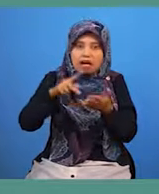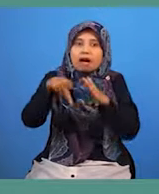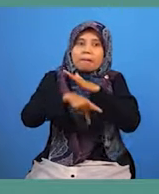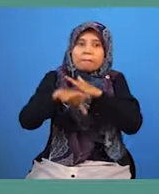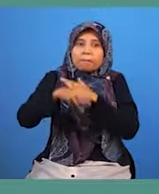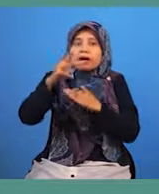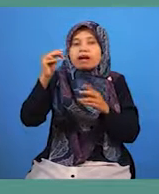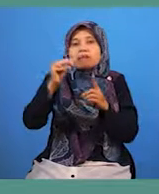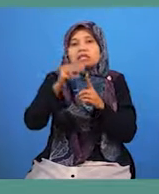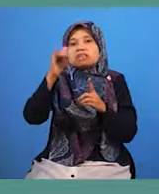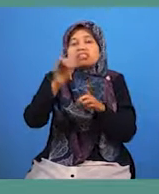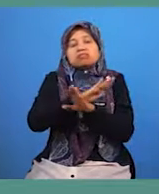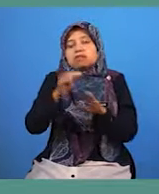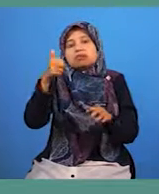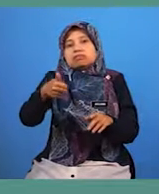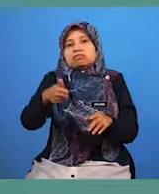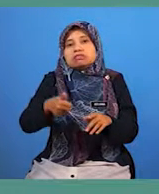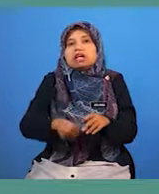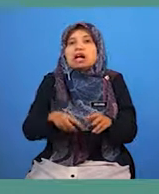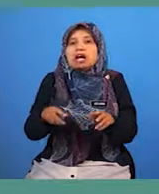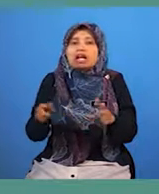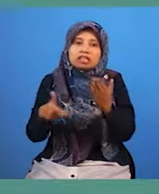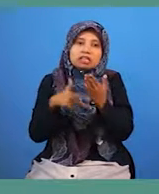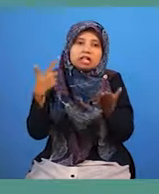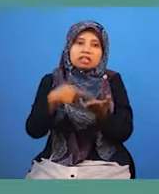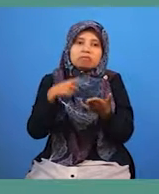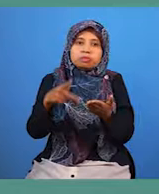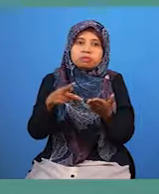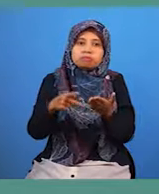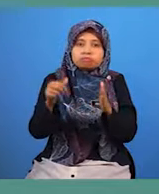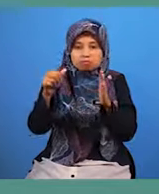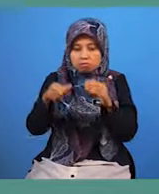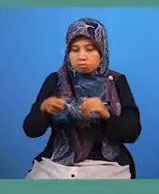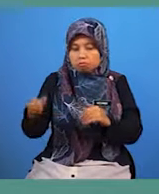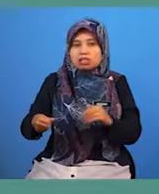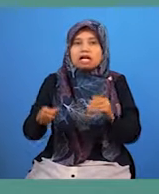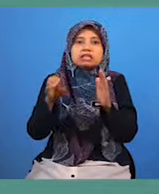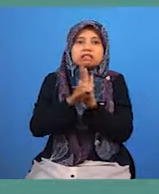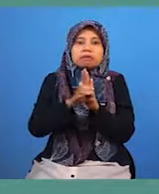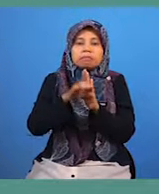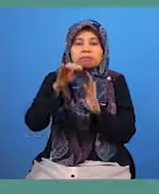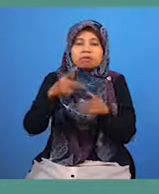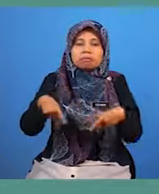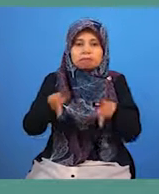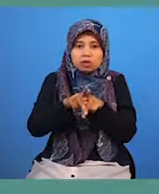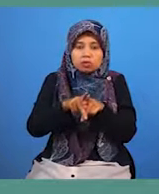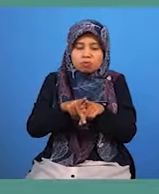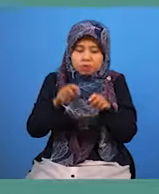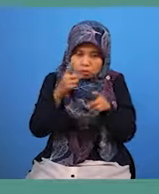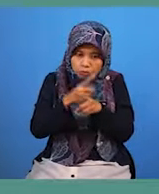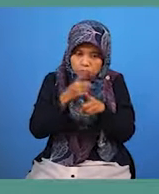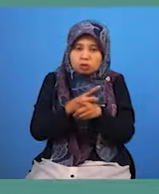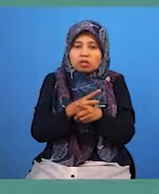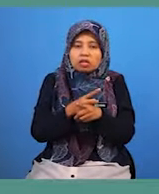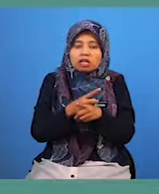air yang tidak bermutu. Tambahan pula, alat persampelan yang sesuai perlulah digunakan bagi